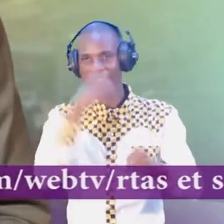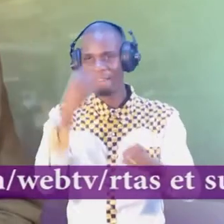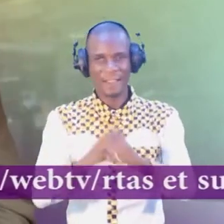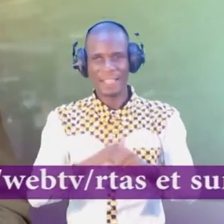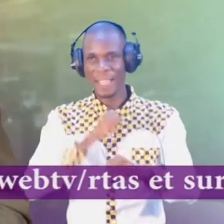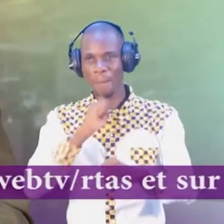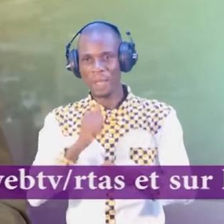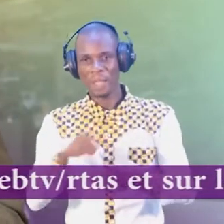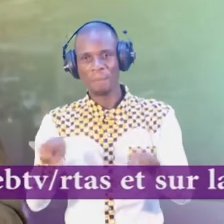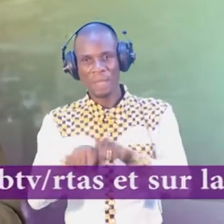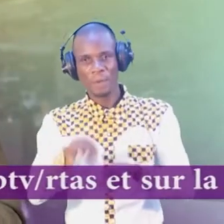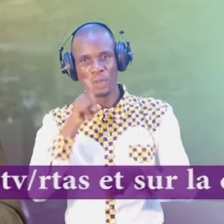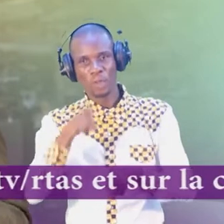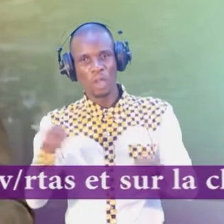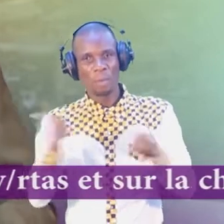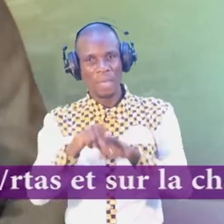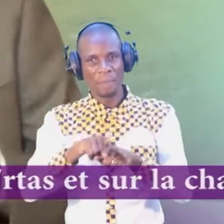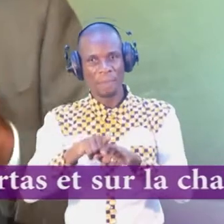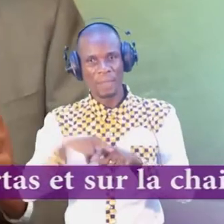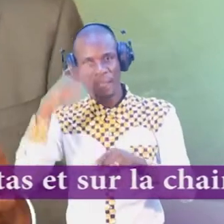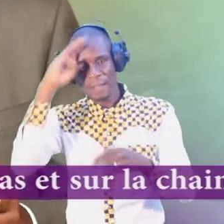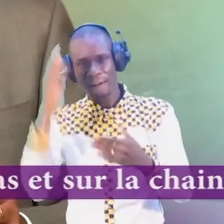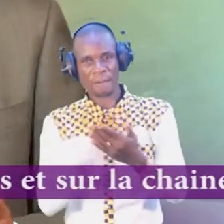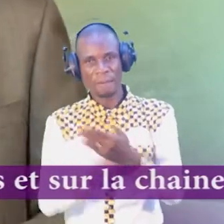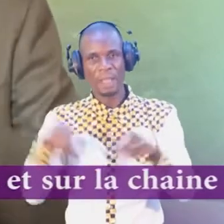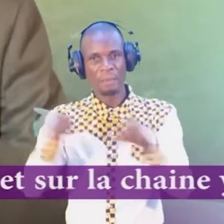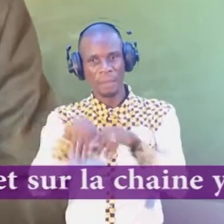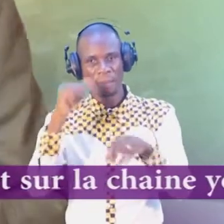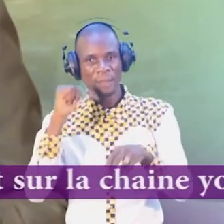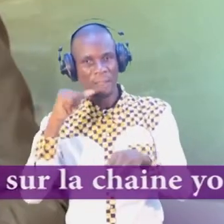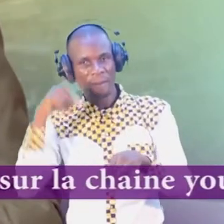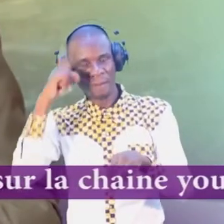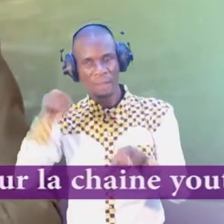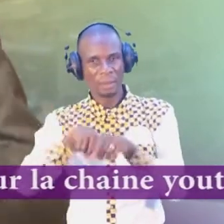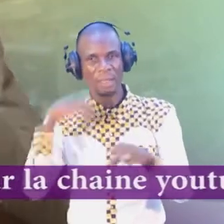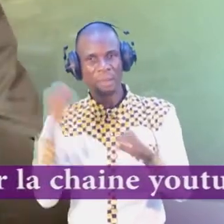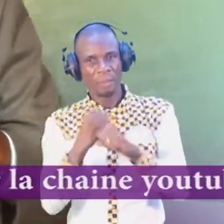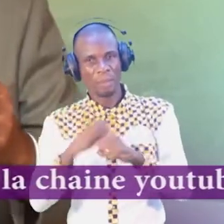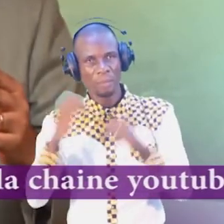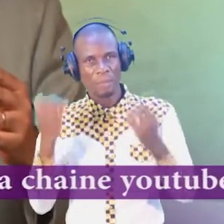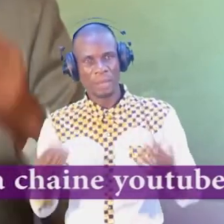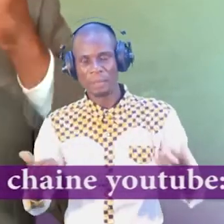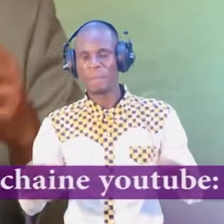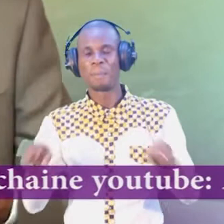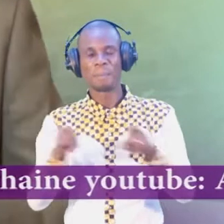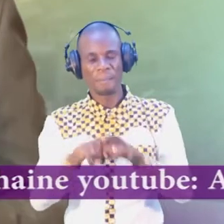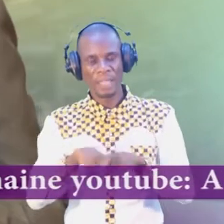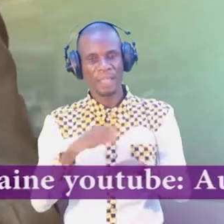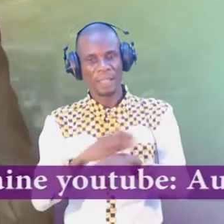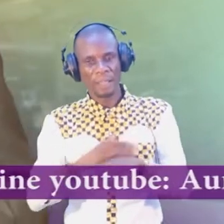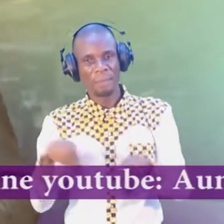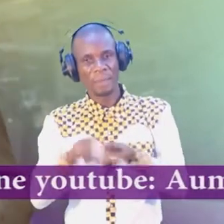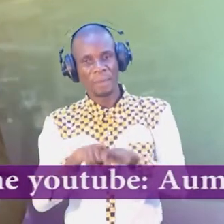Pe mobeko amini ezali kokoba boye. Au consala mosala mon côté, et à la yo, et à la moine de l'homme, et à la moine de la